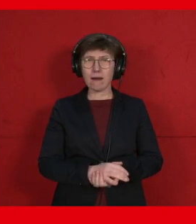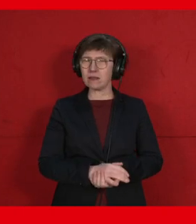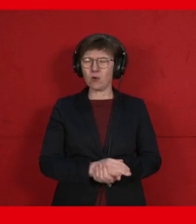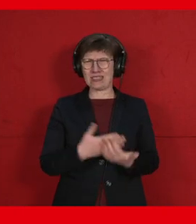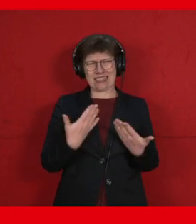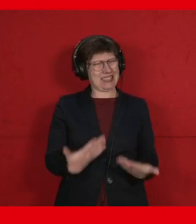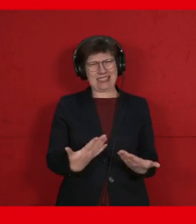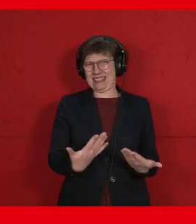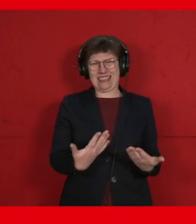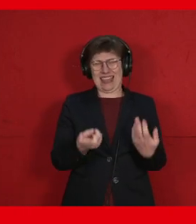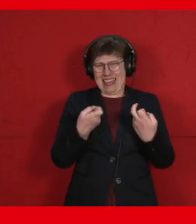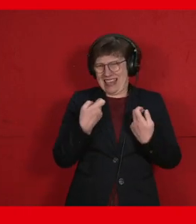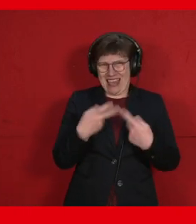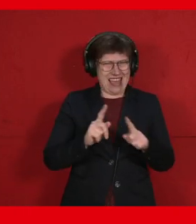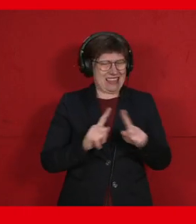ist das, was